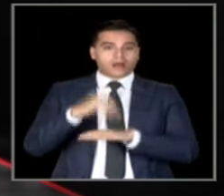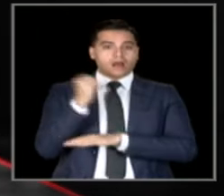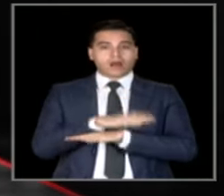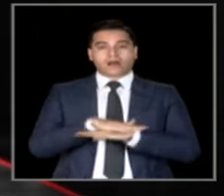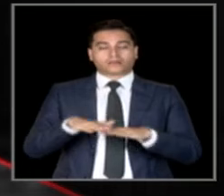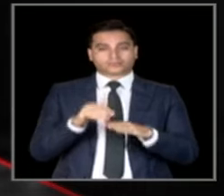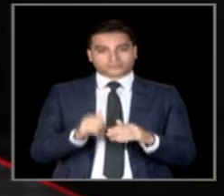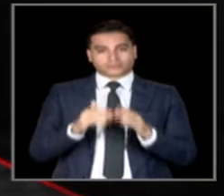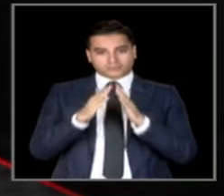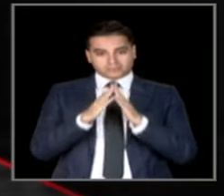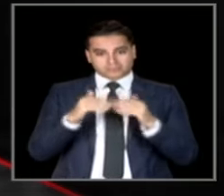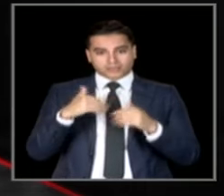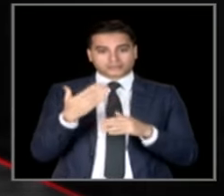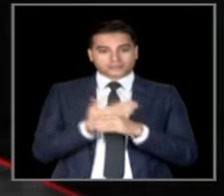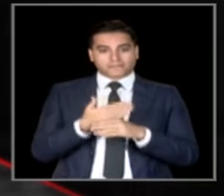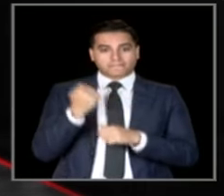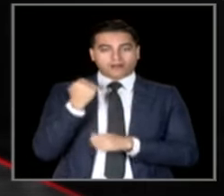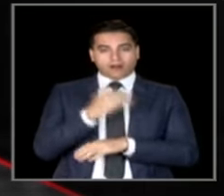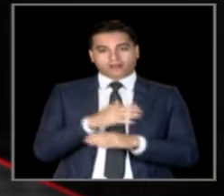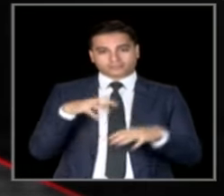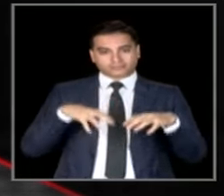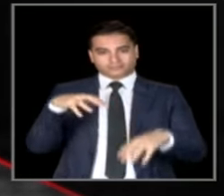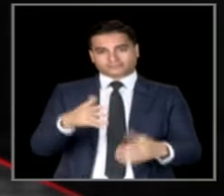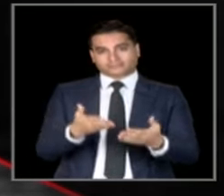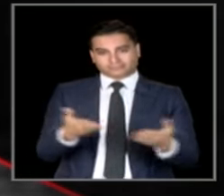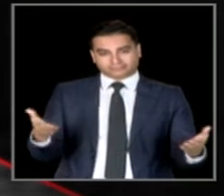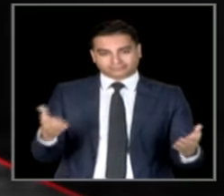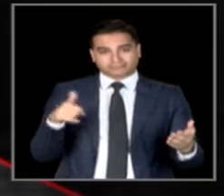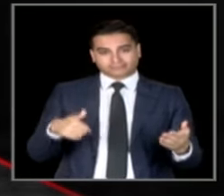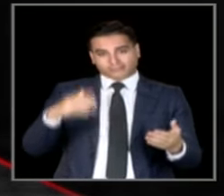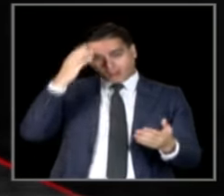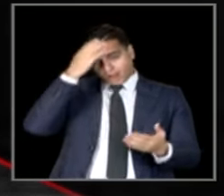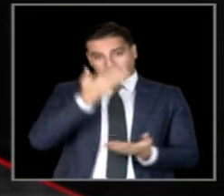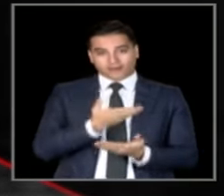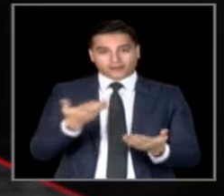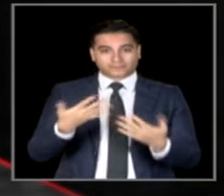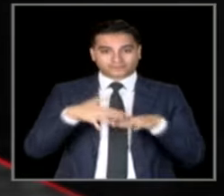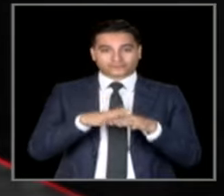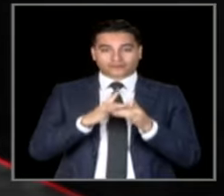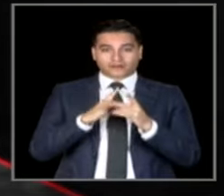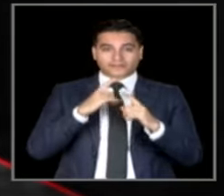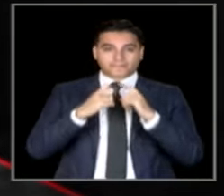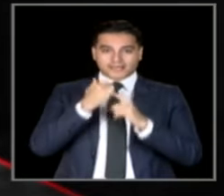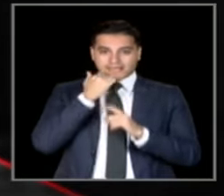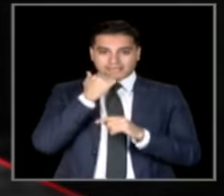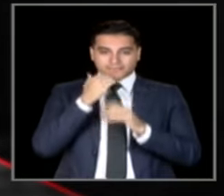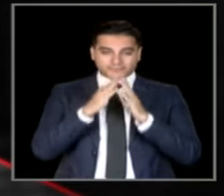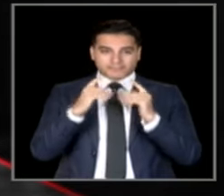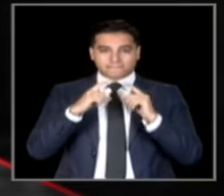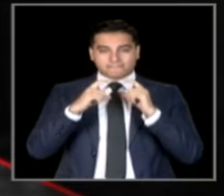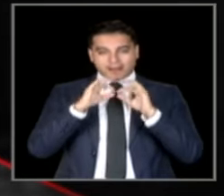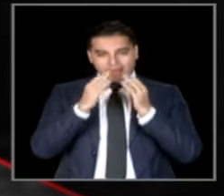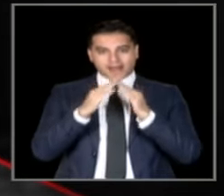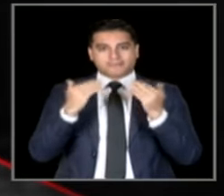نهاية الموسم سوف تستثمر لتطوير الكرة المصرية. العباقرة بشراكة البنك الأهلي